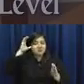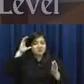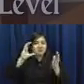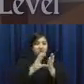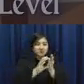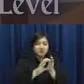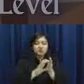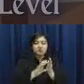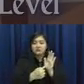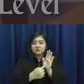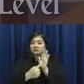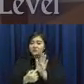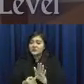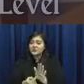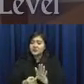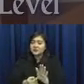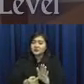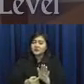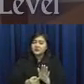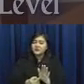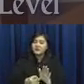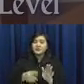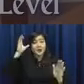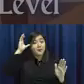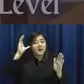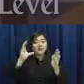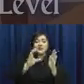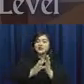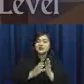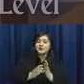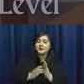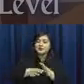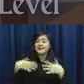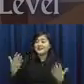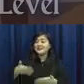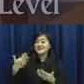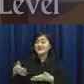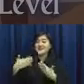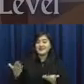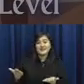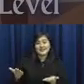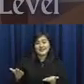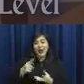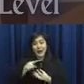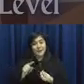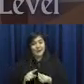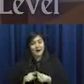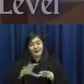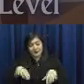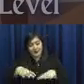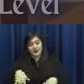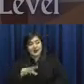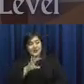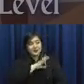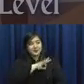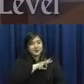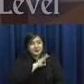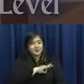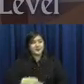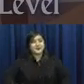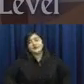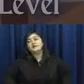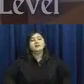siya sa mga taong nito, yung mga perks ba, advantages, yung mga parang mga ano sa kung